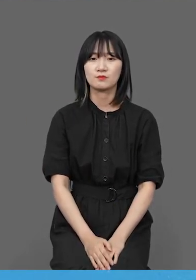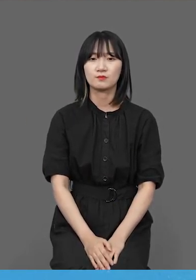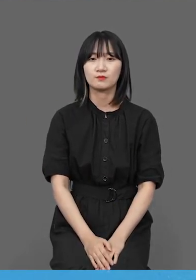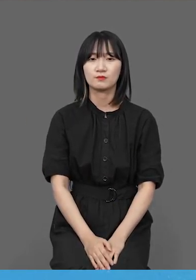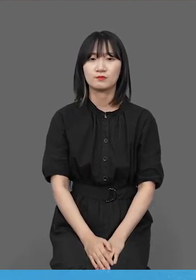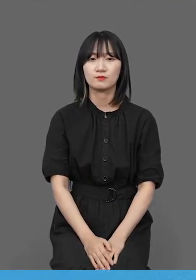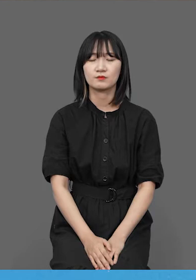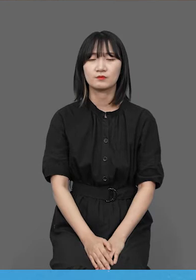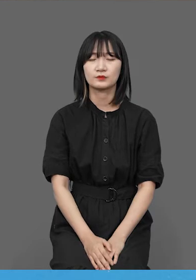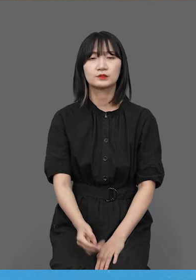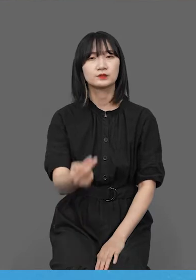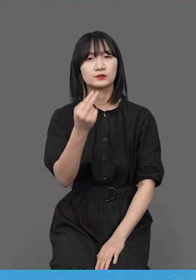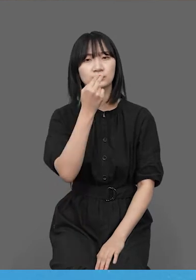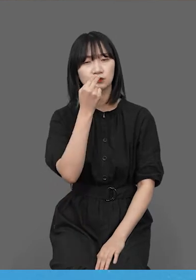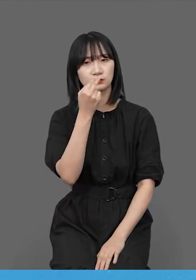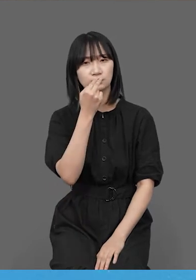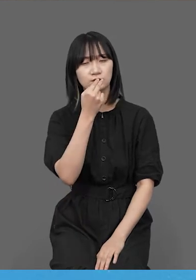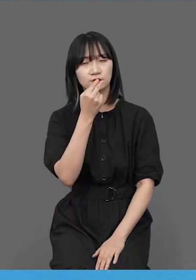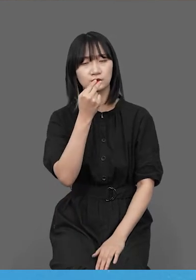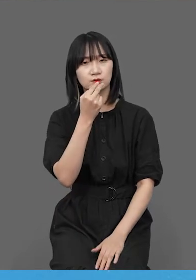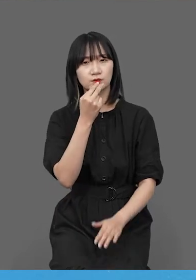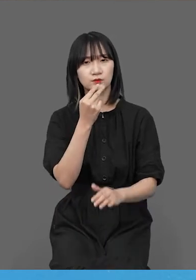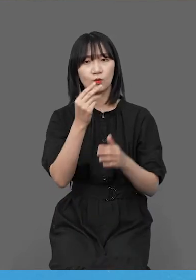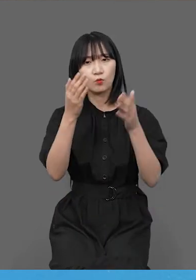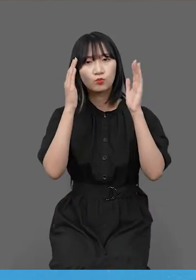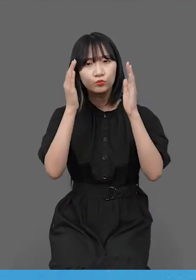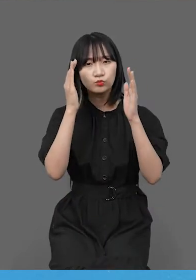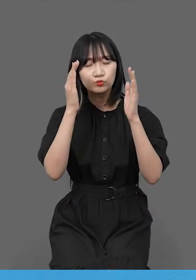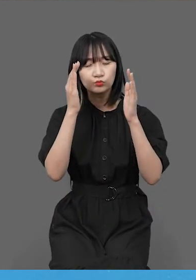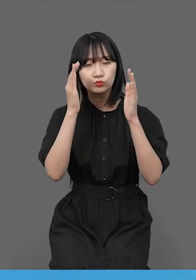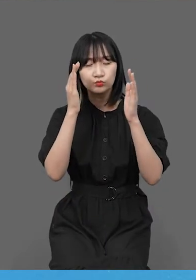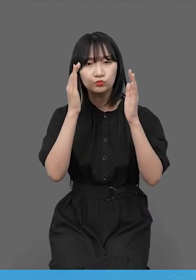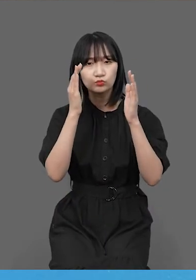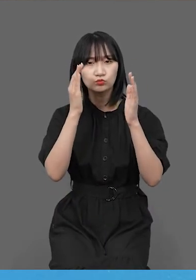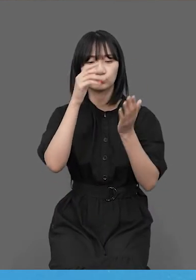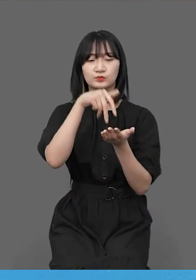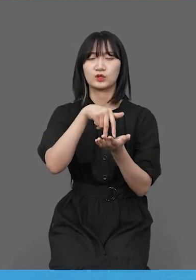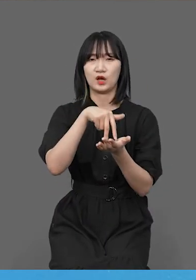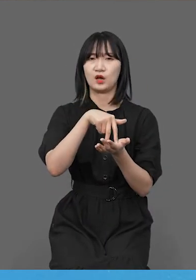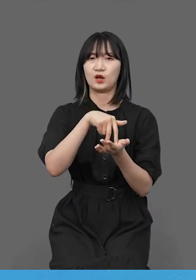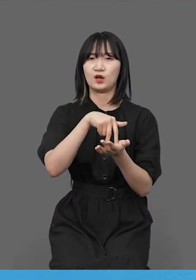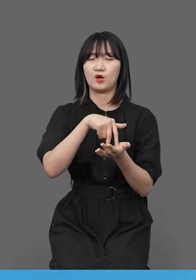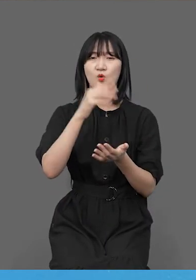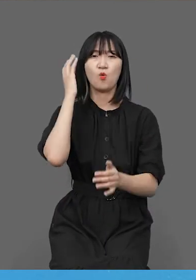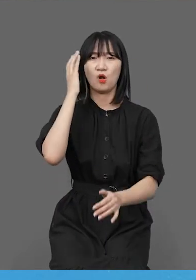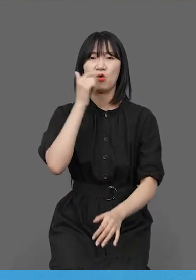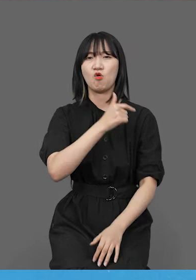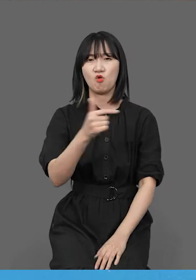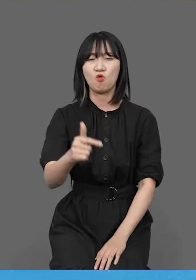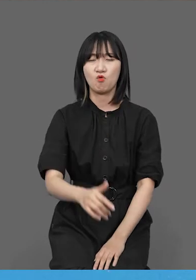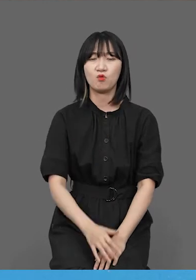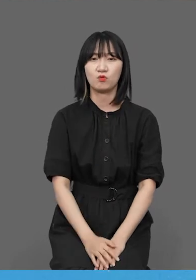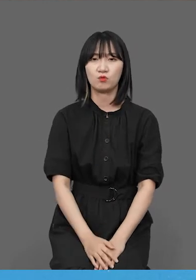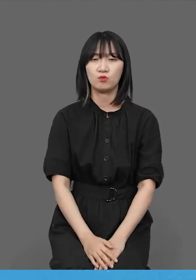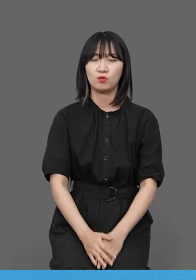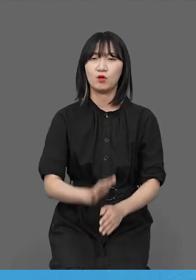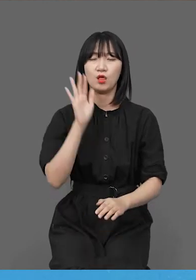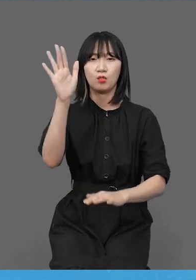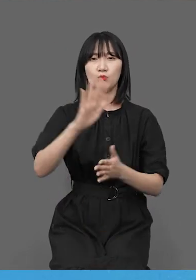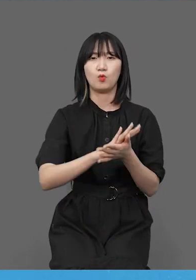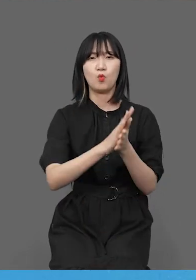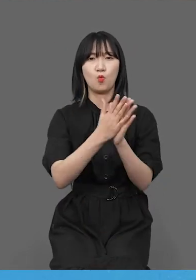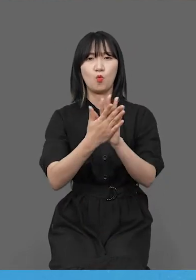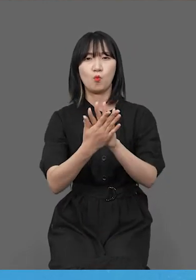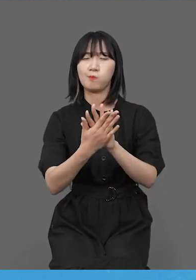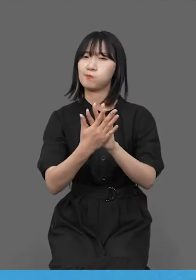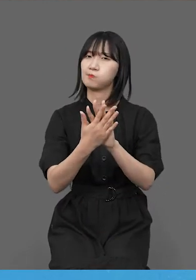이거는 굉장히 생물학, 지금 진화 생물학 앞에는 엄청난 도전입니다. 지금 앞으로 어떻게 변해갈지